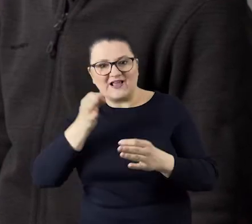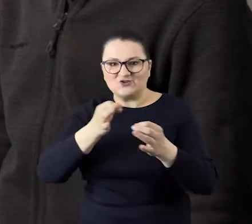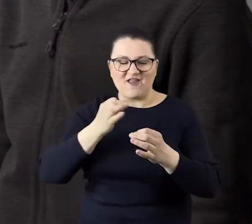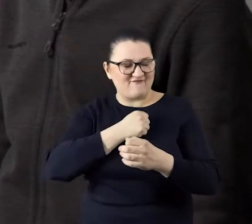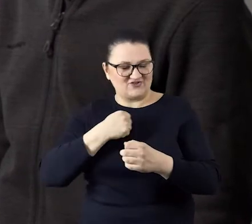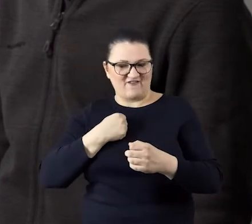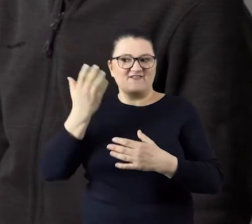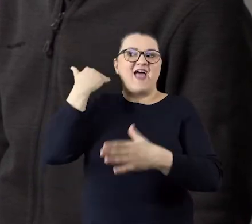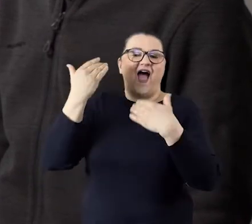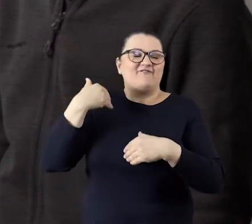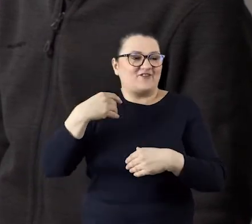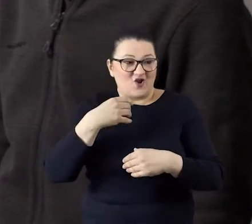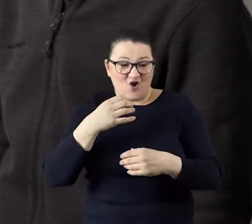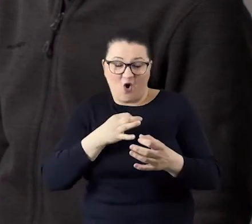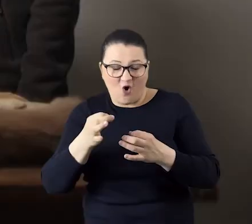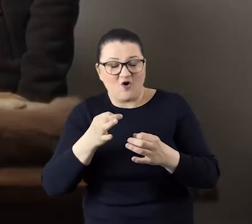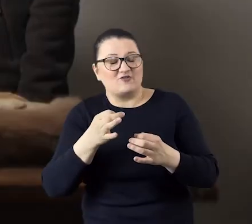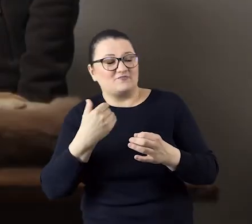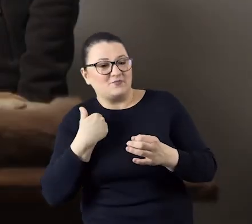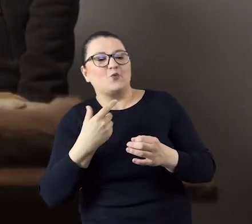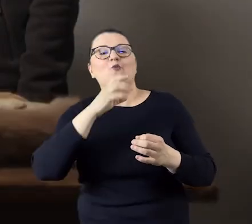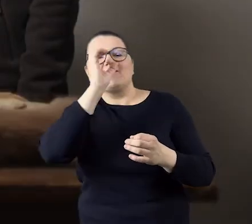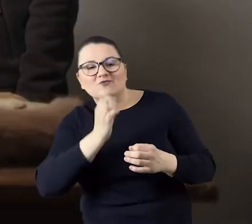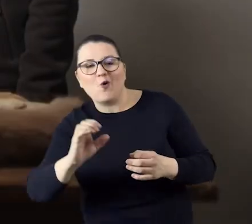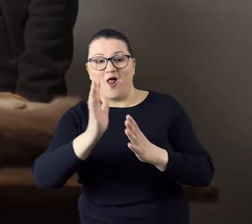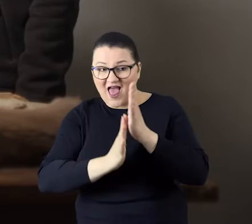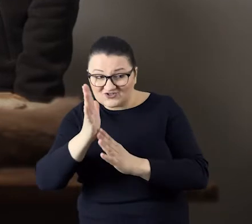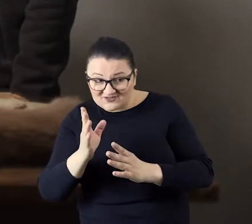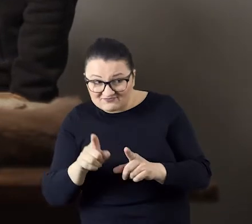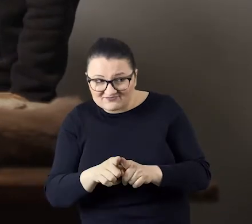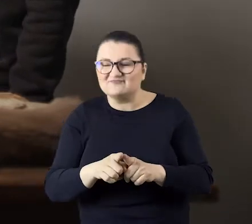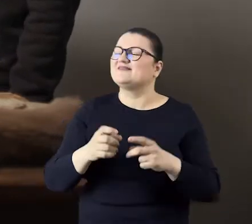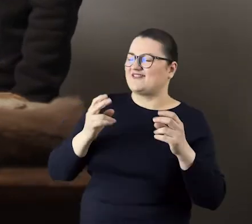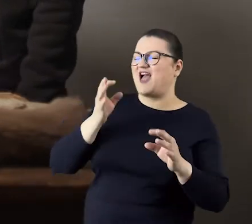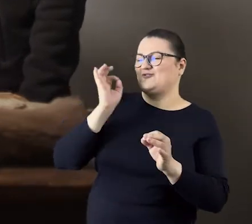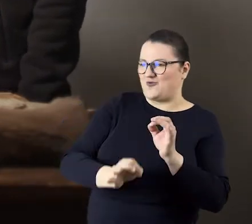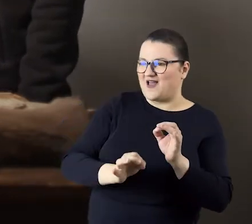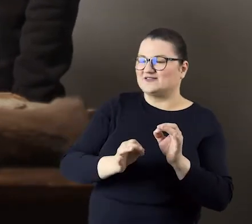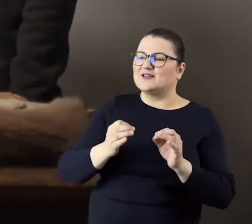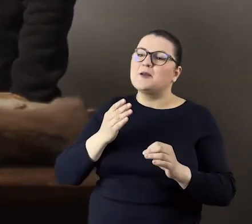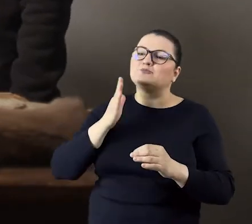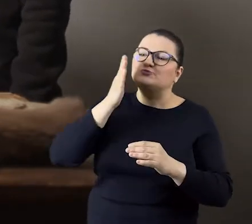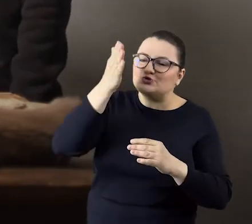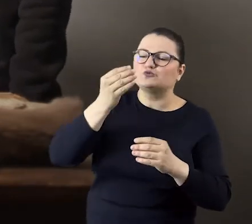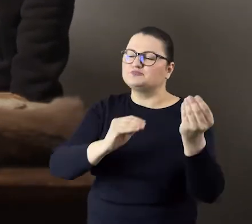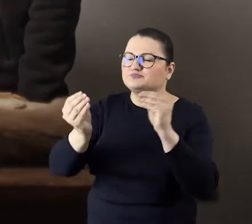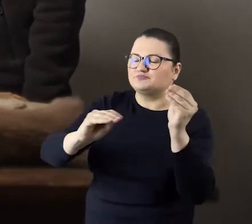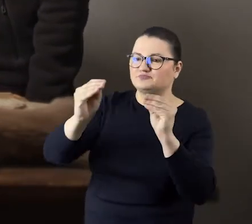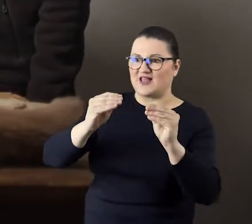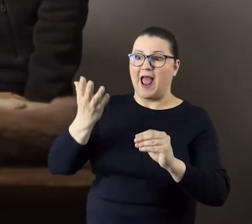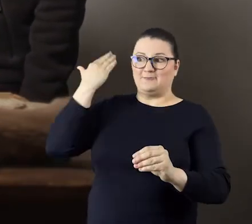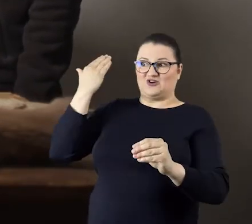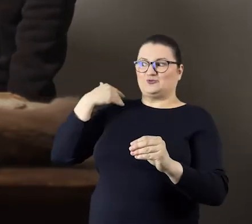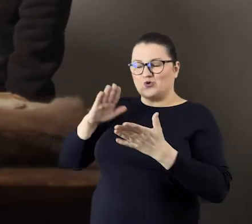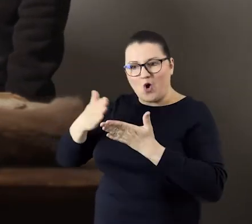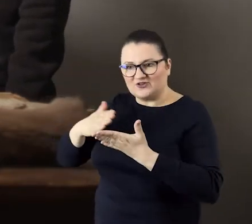Warszawy. I to z czasów, kiedy na jej terenie występowały słonie leśne. Dokładnie tak. Kształtując przyszłość, przeszłość może